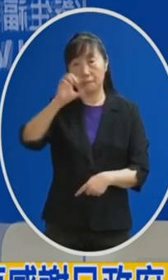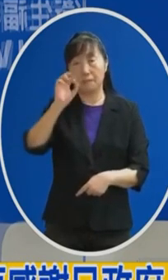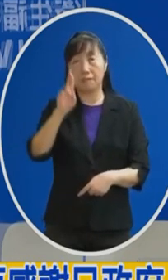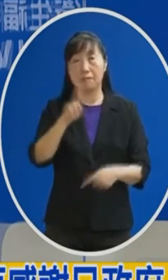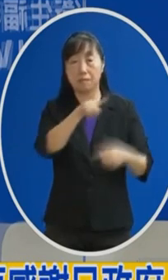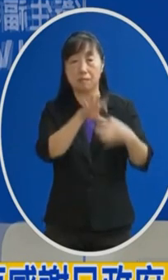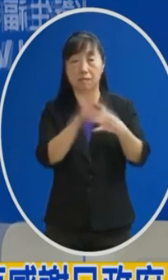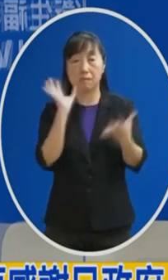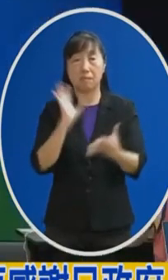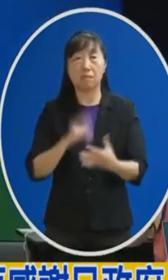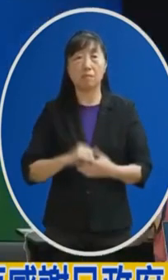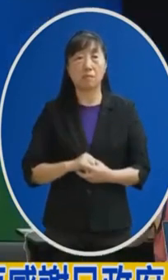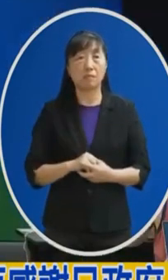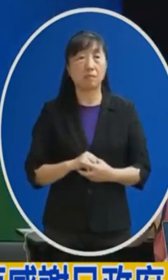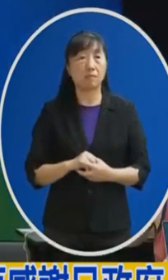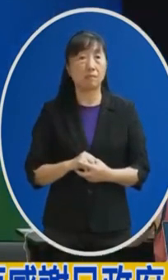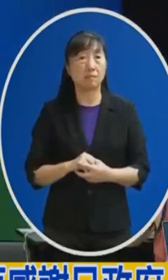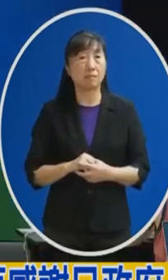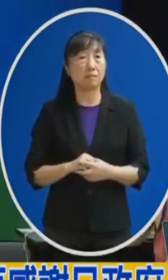性。